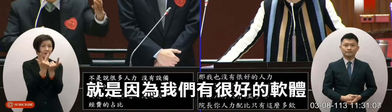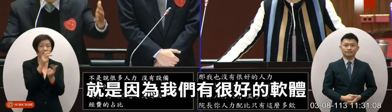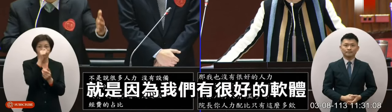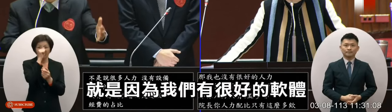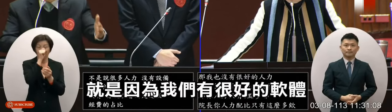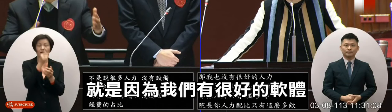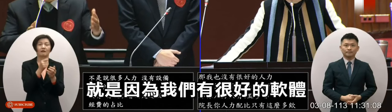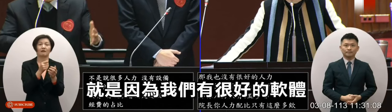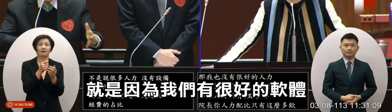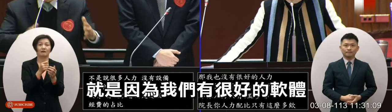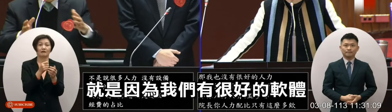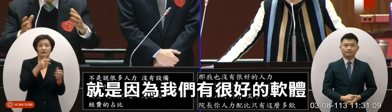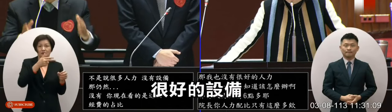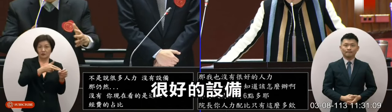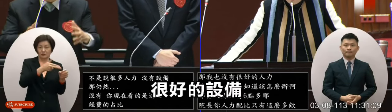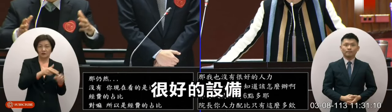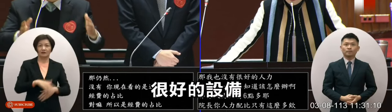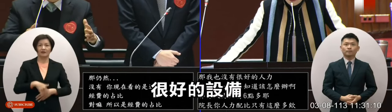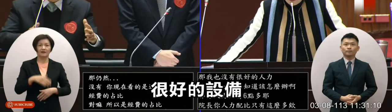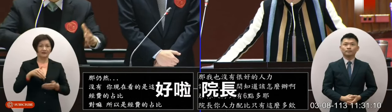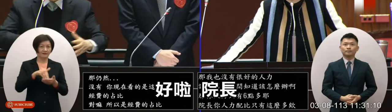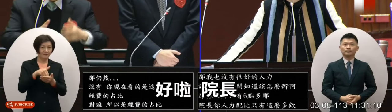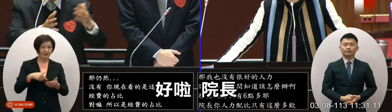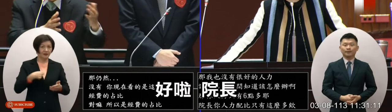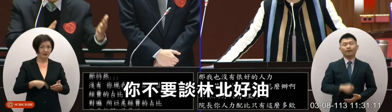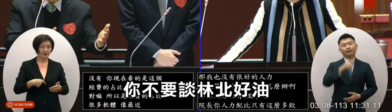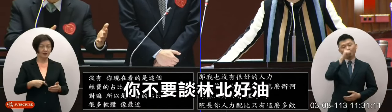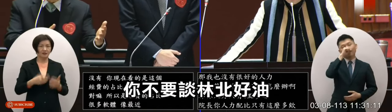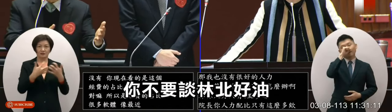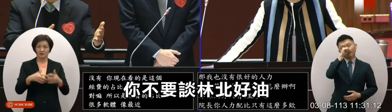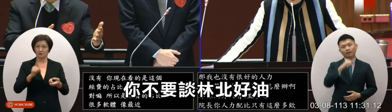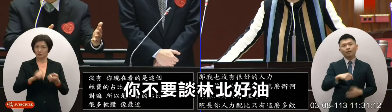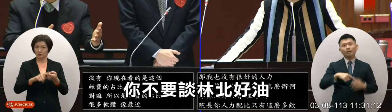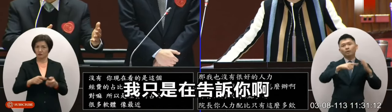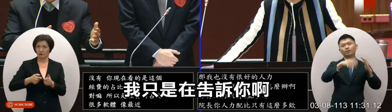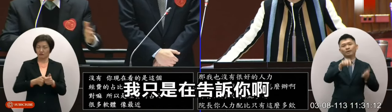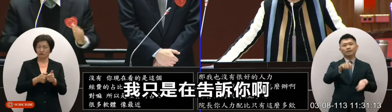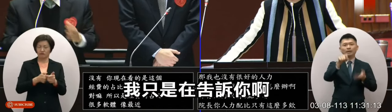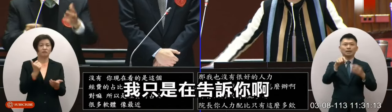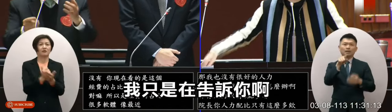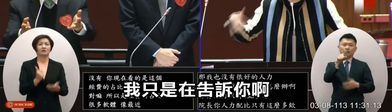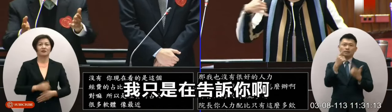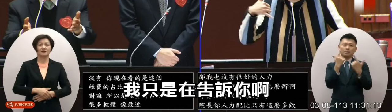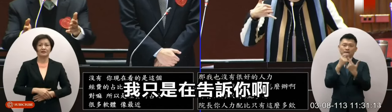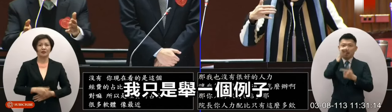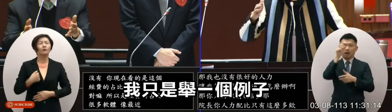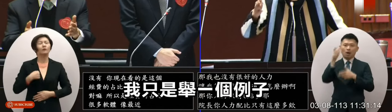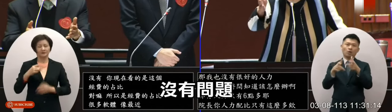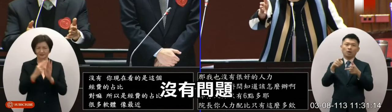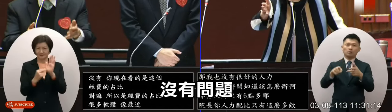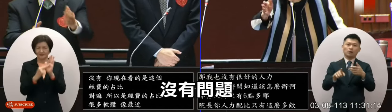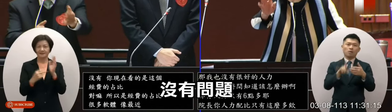因为我们有很好的软体、很好的设备。 好了，院长，你不要再谈林北好油，我只是告诉你啊。 我只是举一个例子。 没有问题，没有